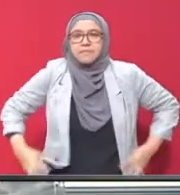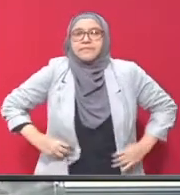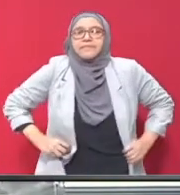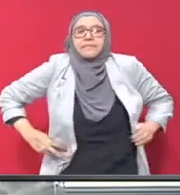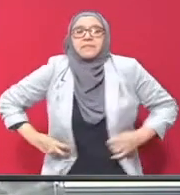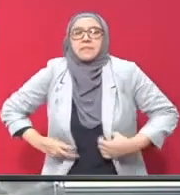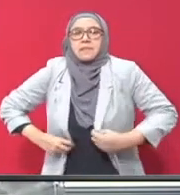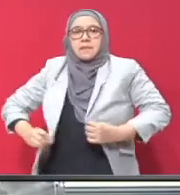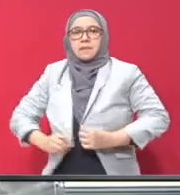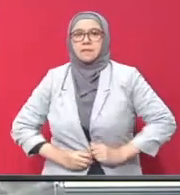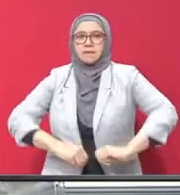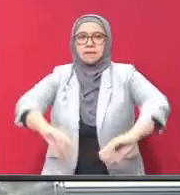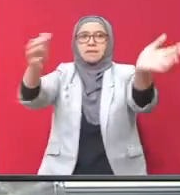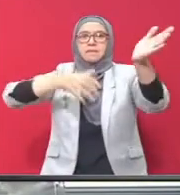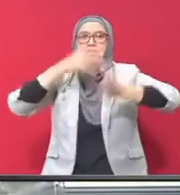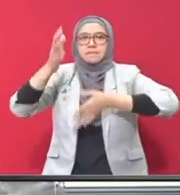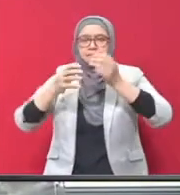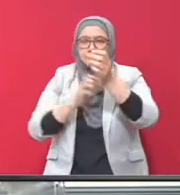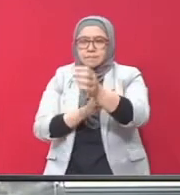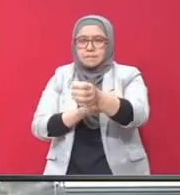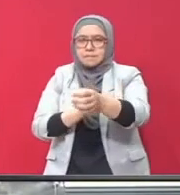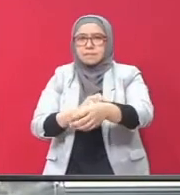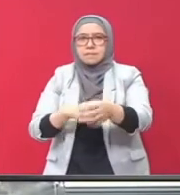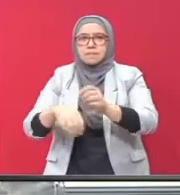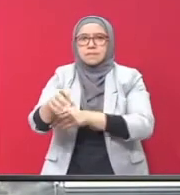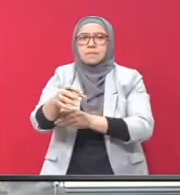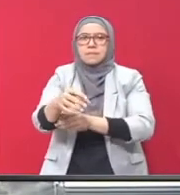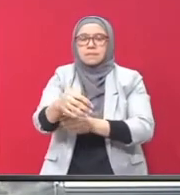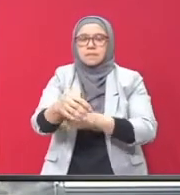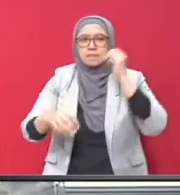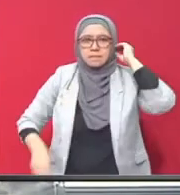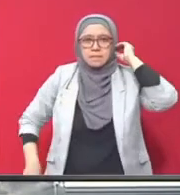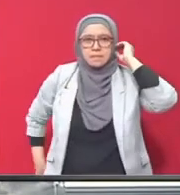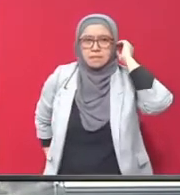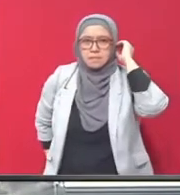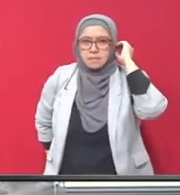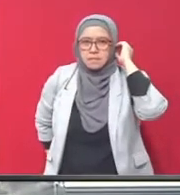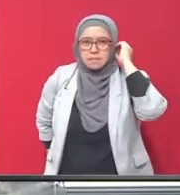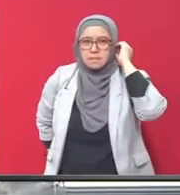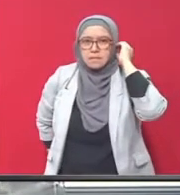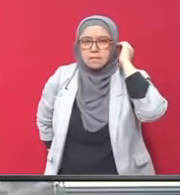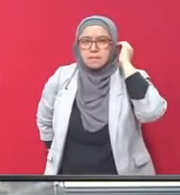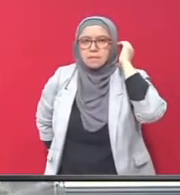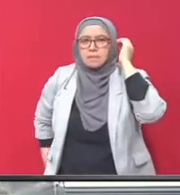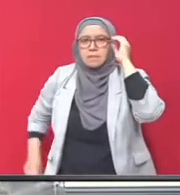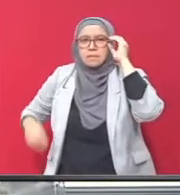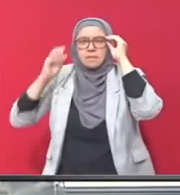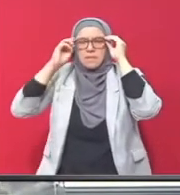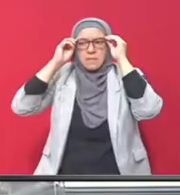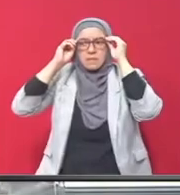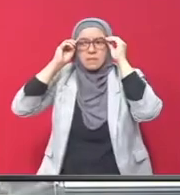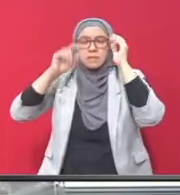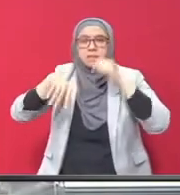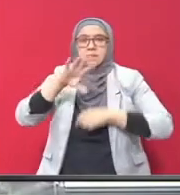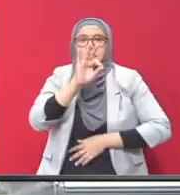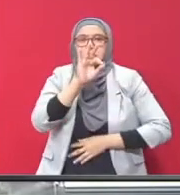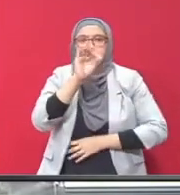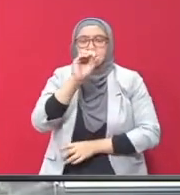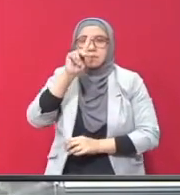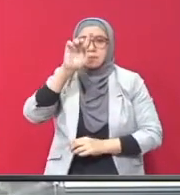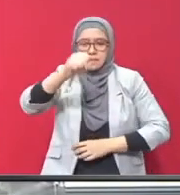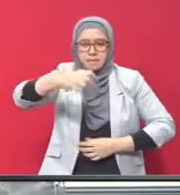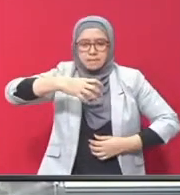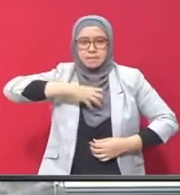aduan terdapat sebanyak 190 aduan ataupun cash masih dalam proses ya setan dan mendapat